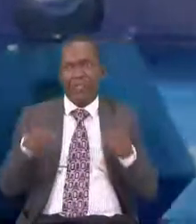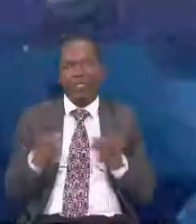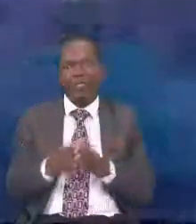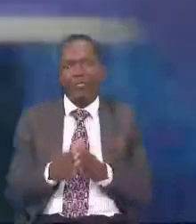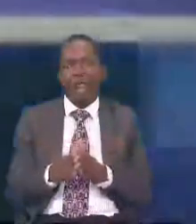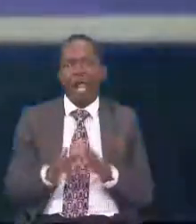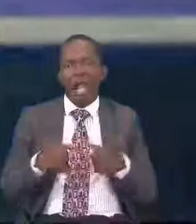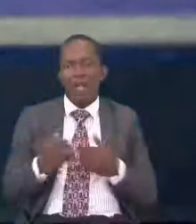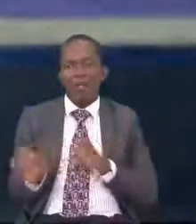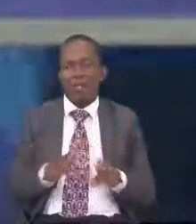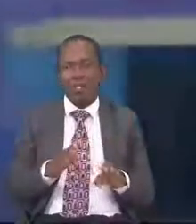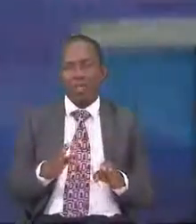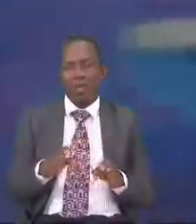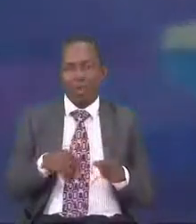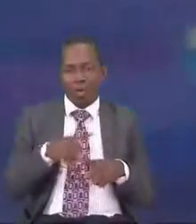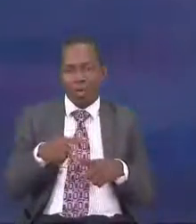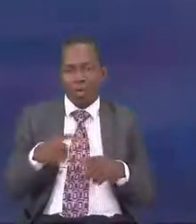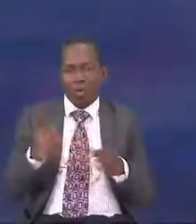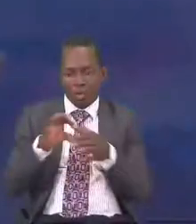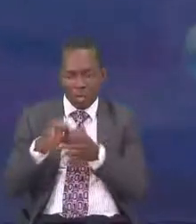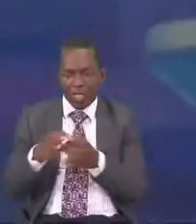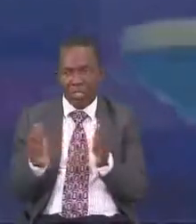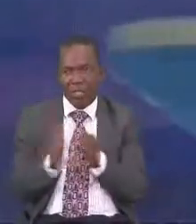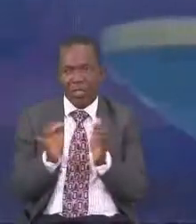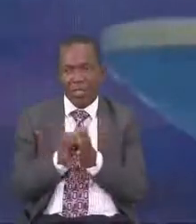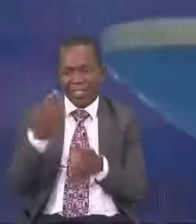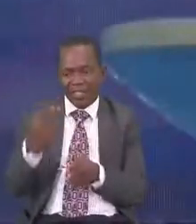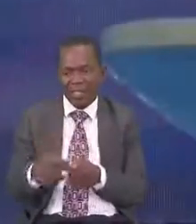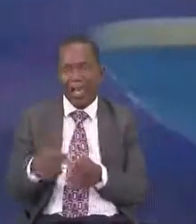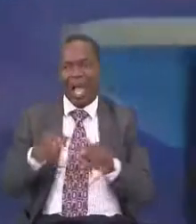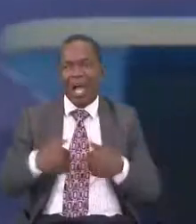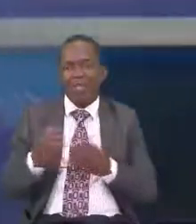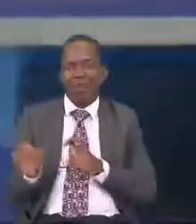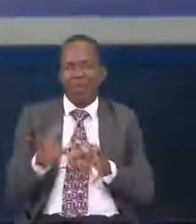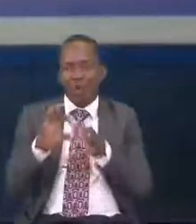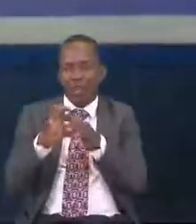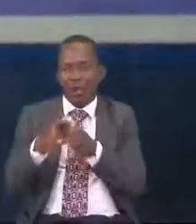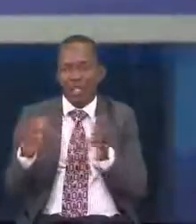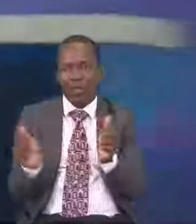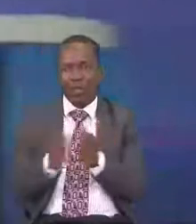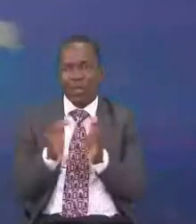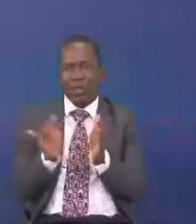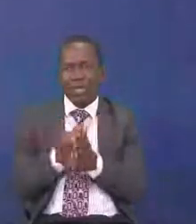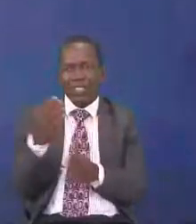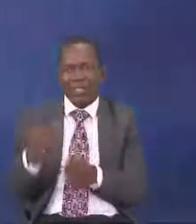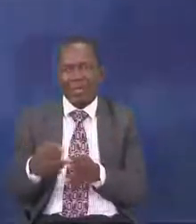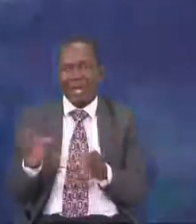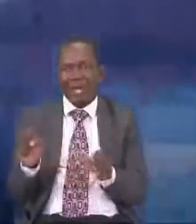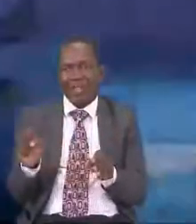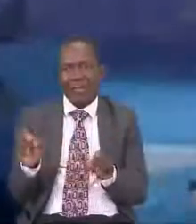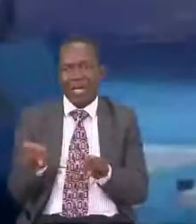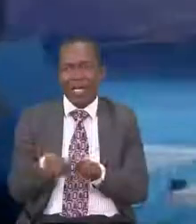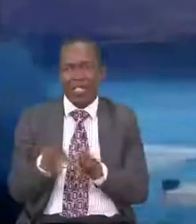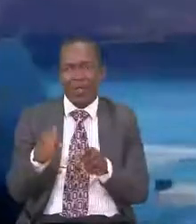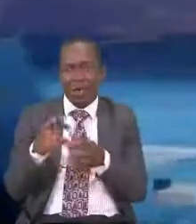Comment nous connectons-nous avec ce nom? Comment nous branchons-nous sur ce nom? Alors comme vous connectez avec